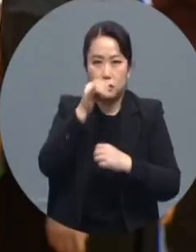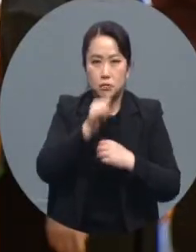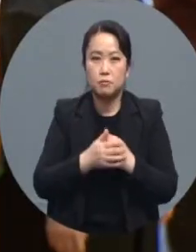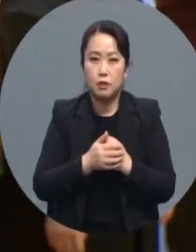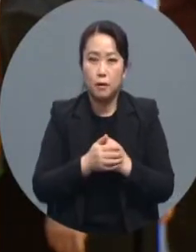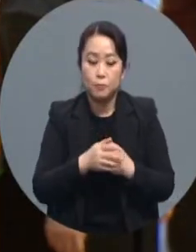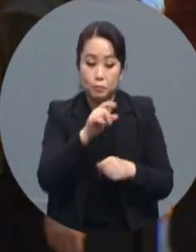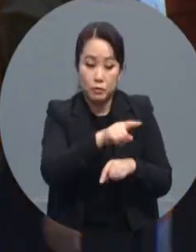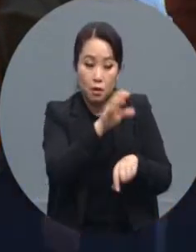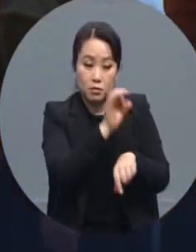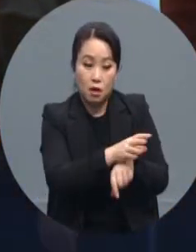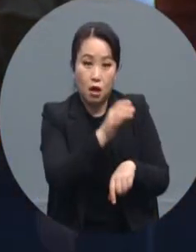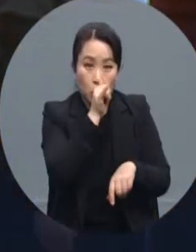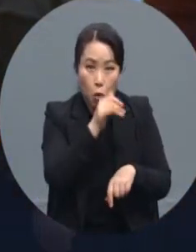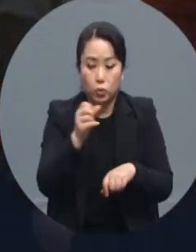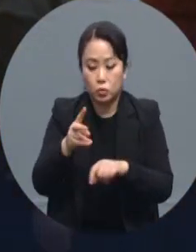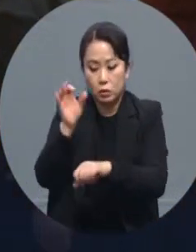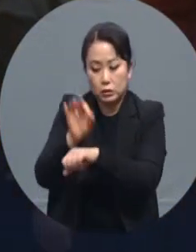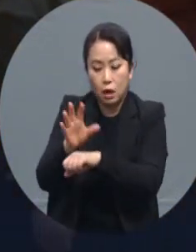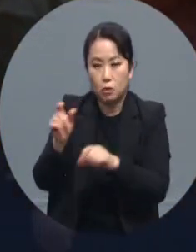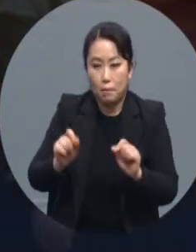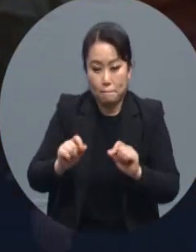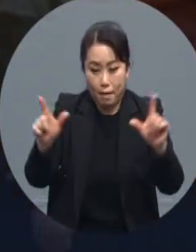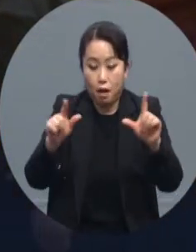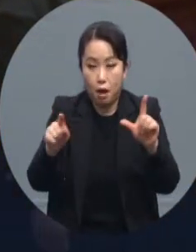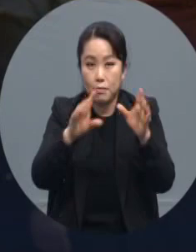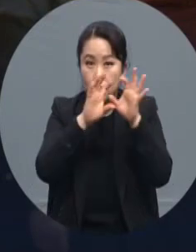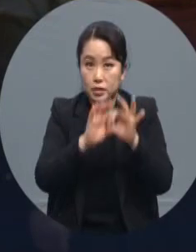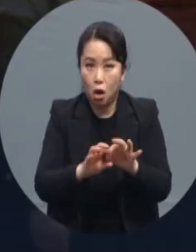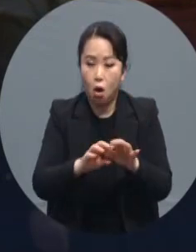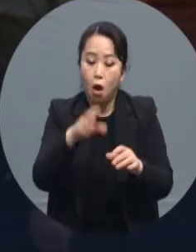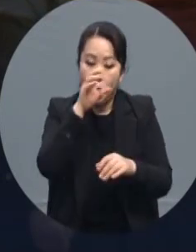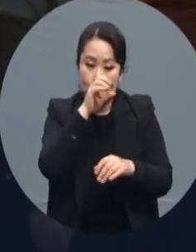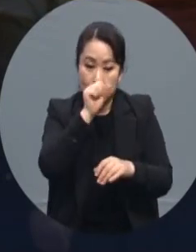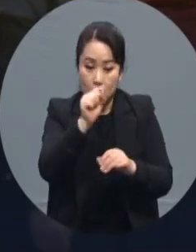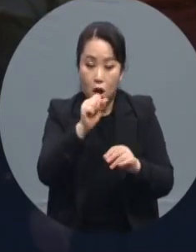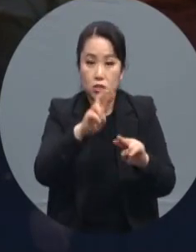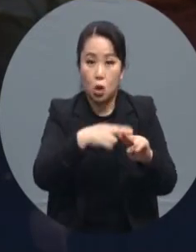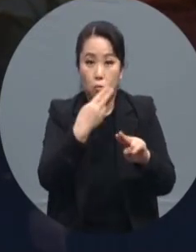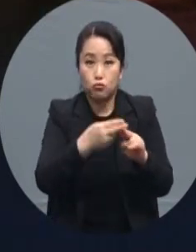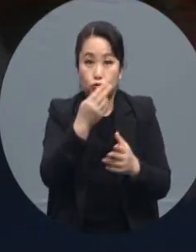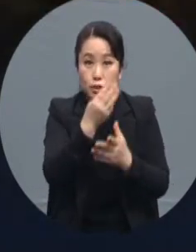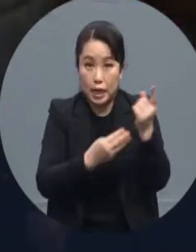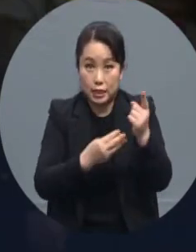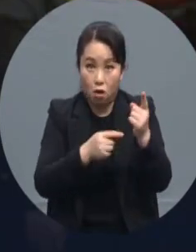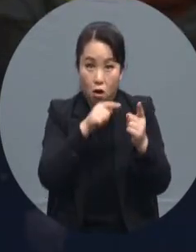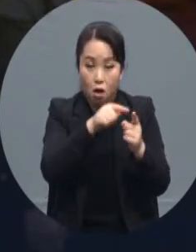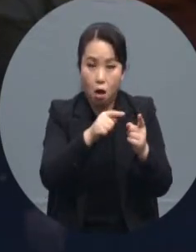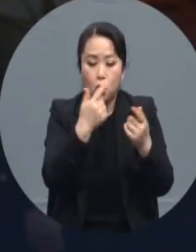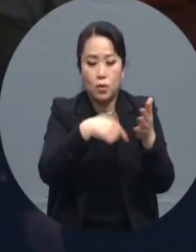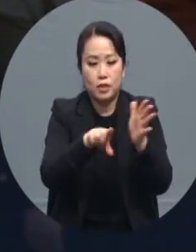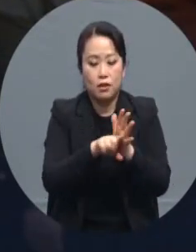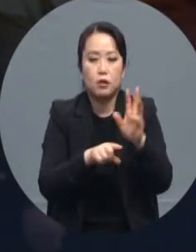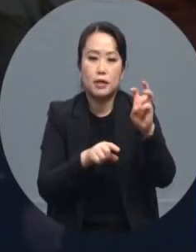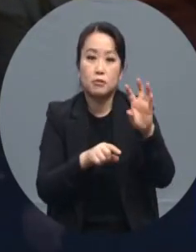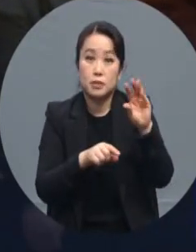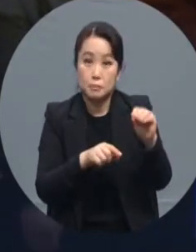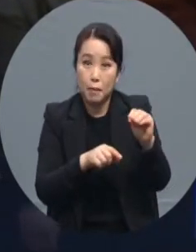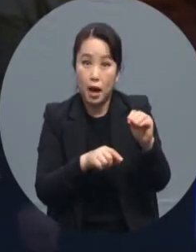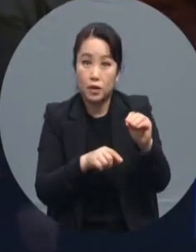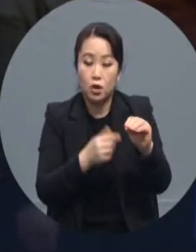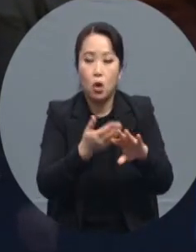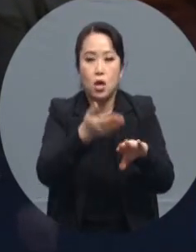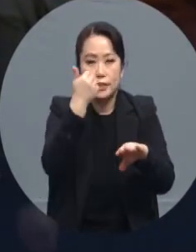단가가 소비 현상이 심화되면서 프리미엄 선물 세트를 겨냥해 30만 원 이상 상품을 지난 설보다 30%